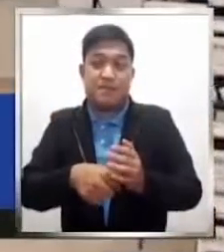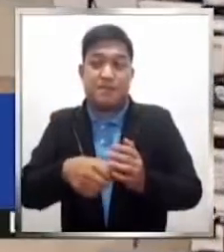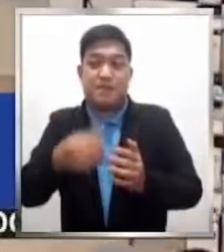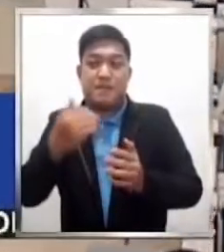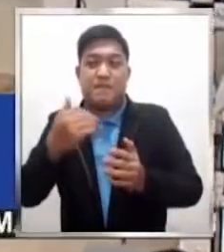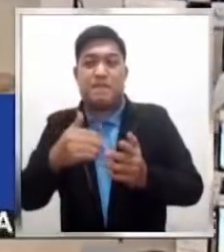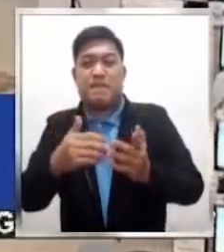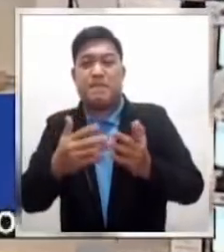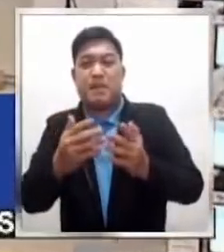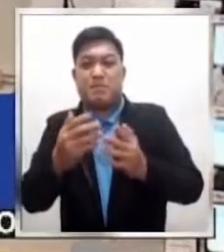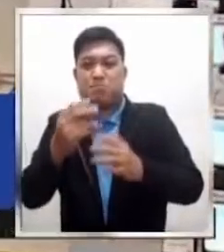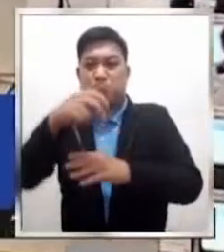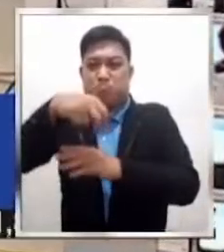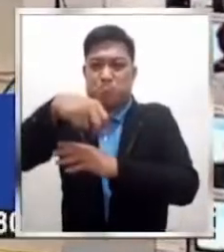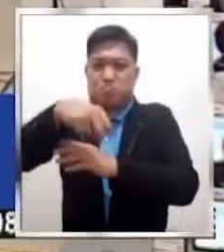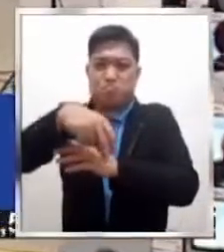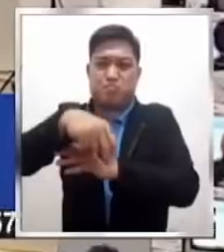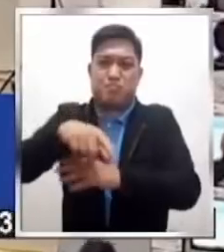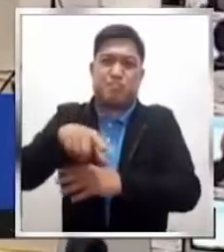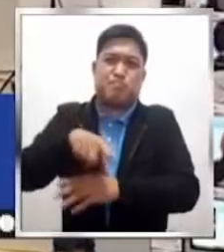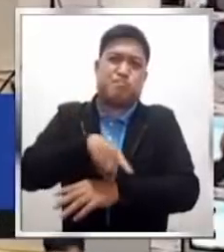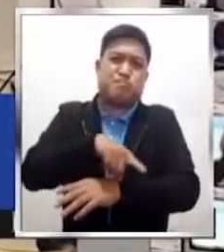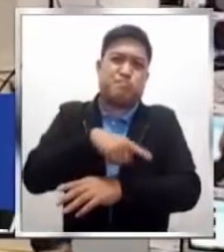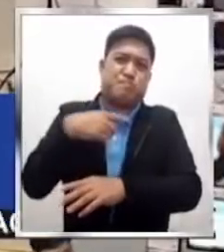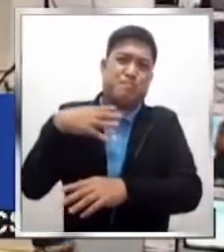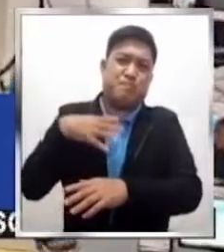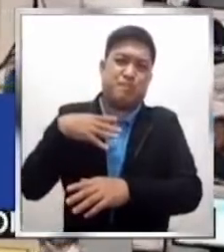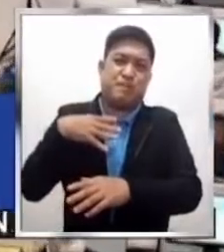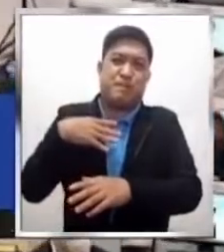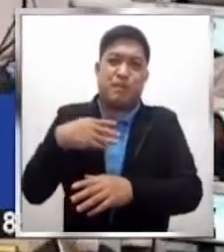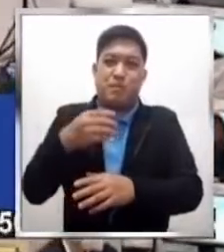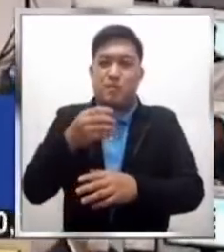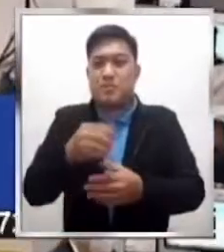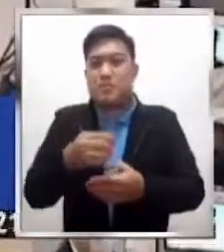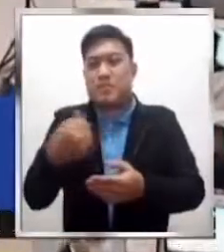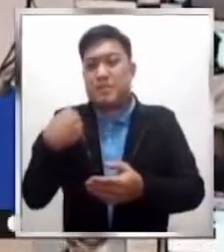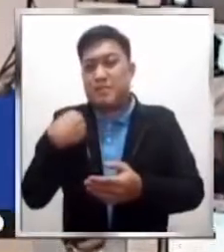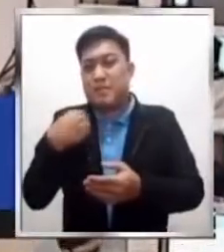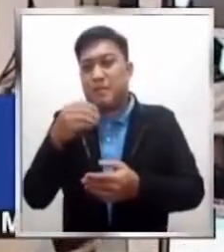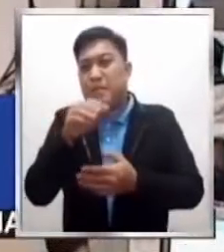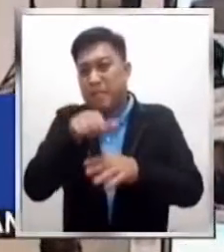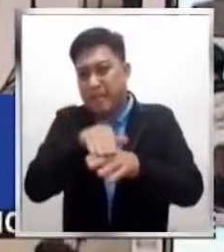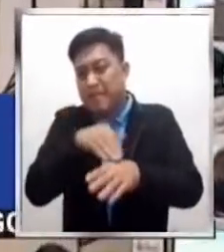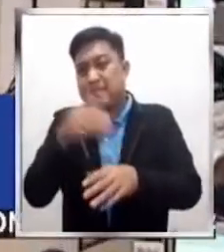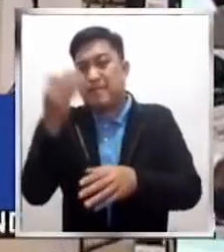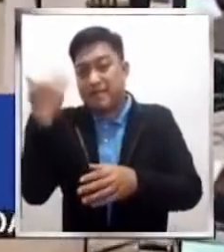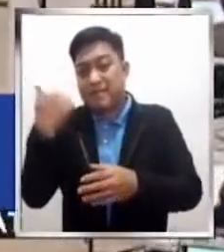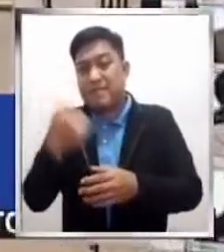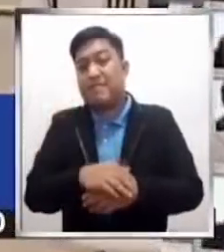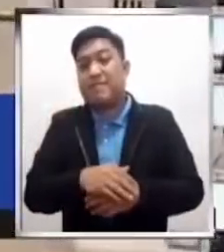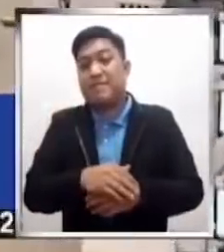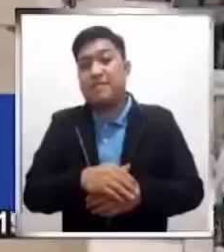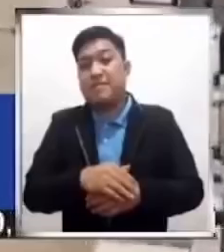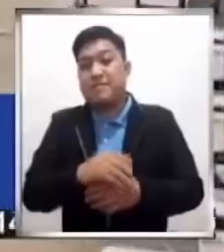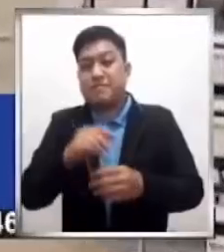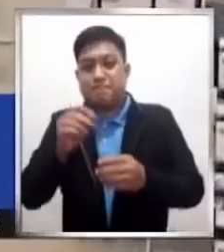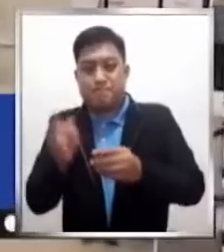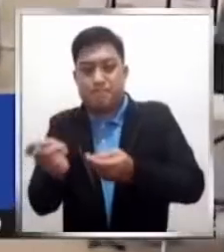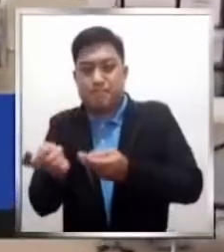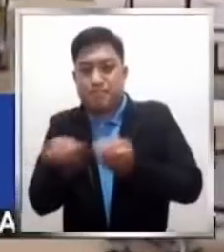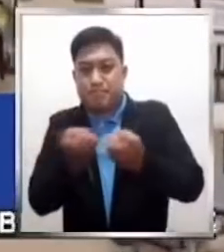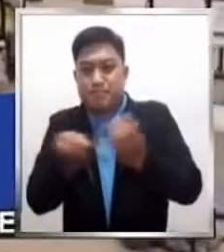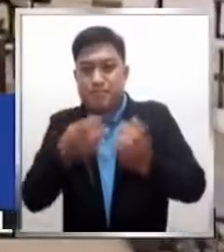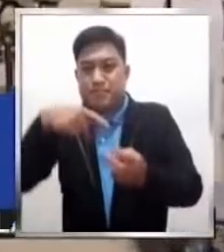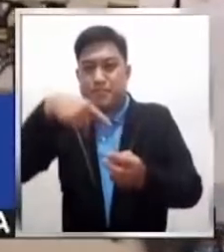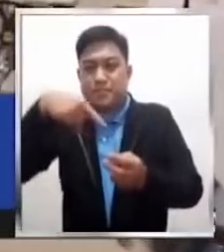antagal pa o ilang percentage pa lang ng bilang ng mga boto o ng natatransmit sa PPCRV o maging mga sa mga nakikita natin sa